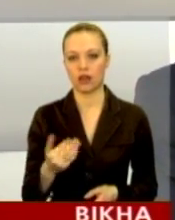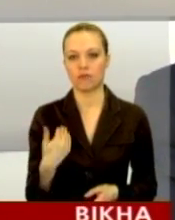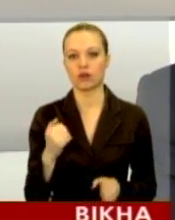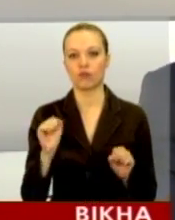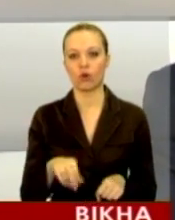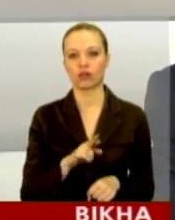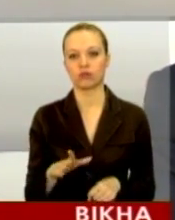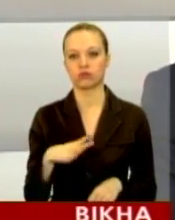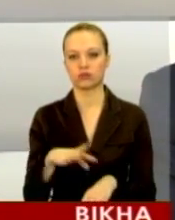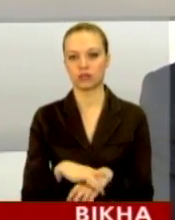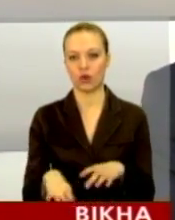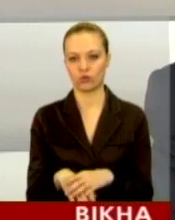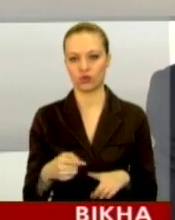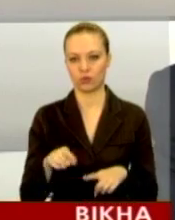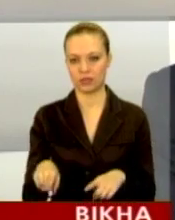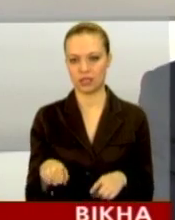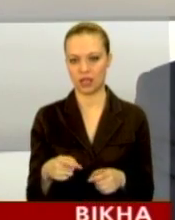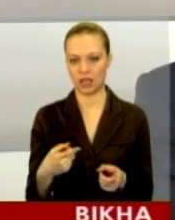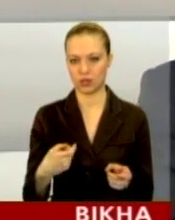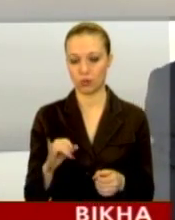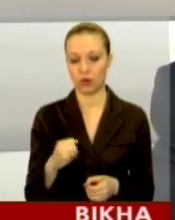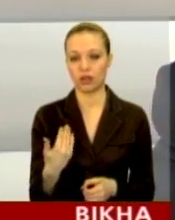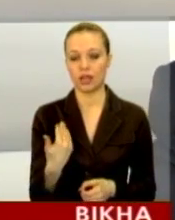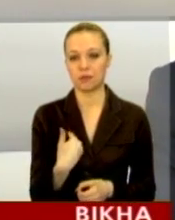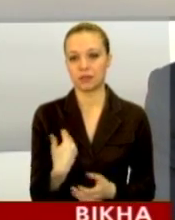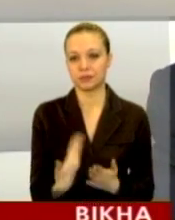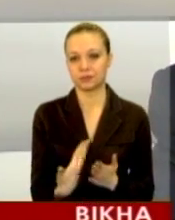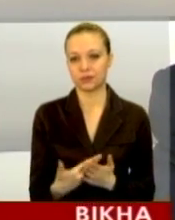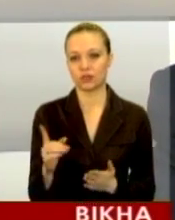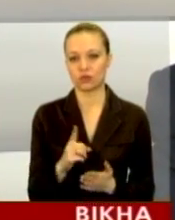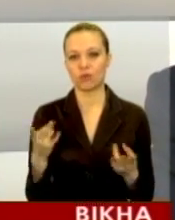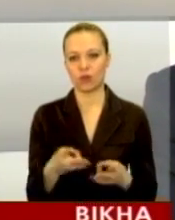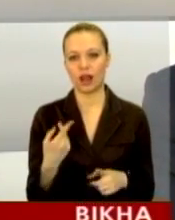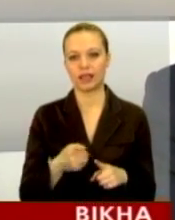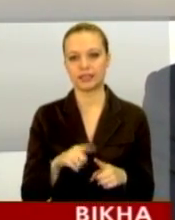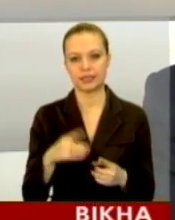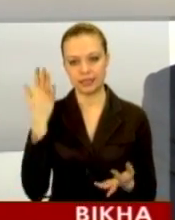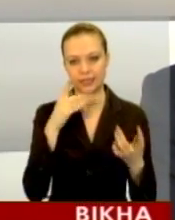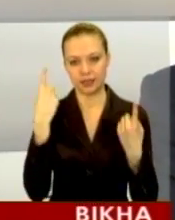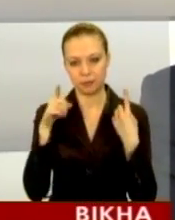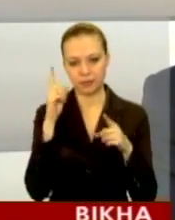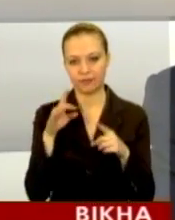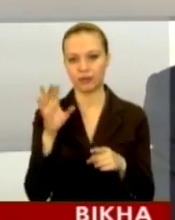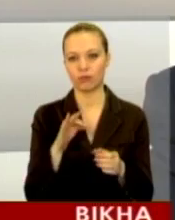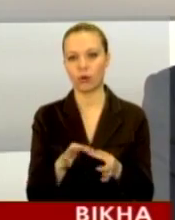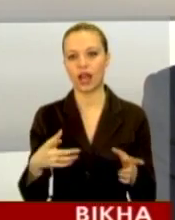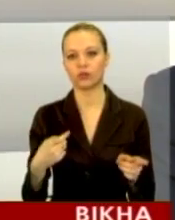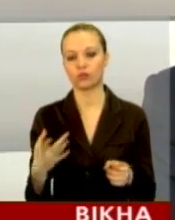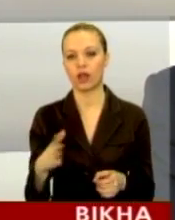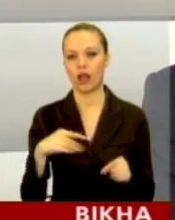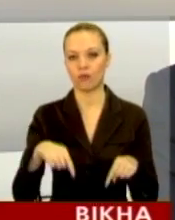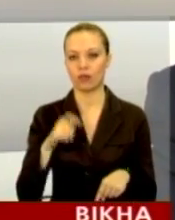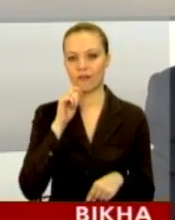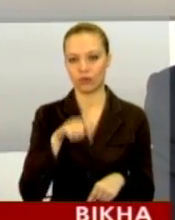могли б стати заручниками цієї ядерної зброї. І мені гадається, що пора вже ці міфи про ядерну зброю, яка була в